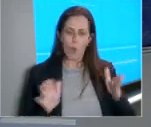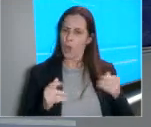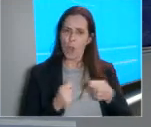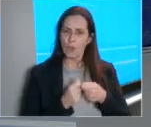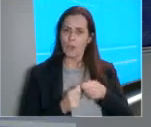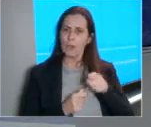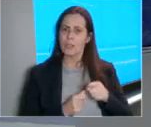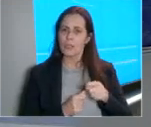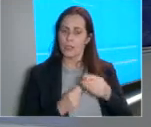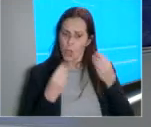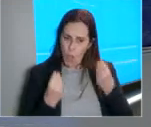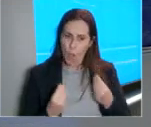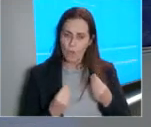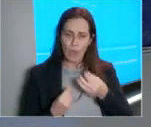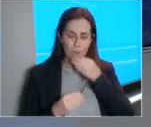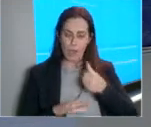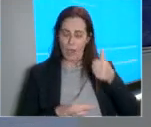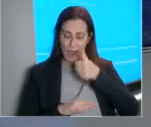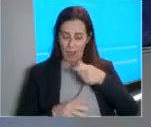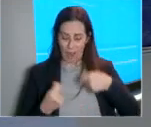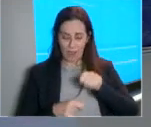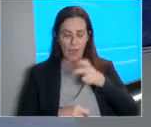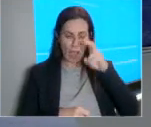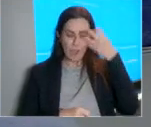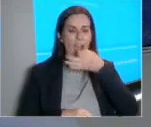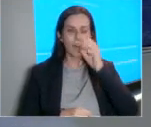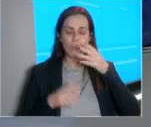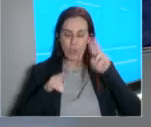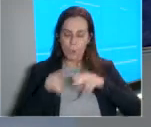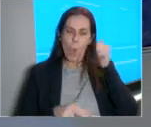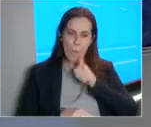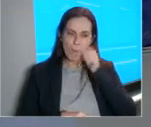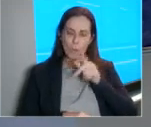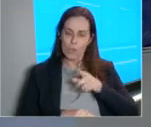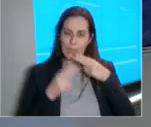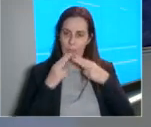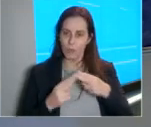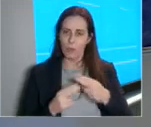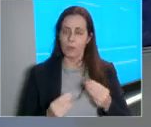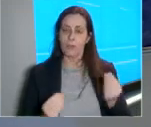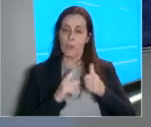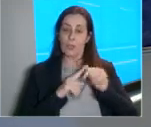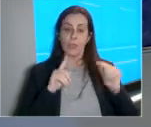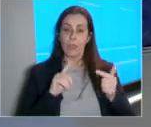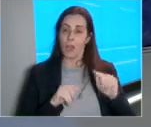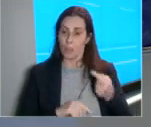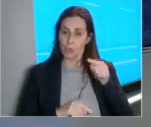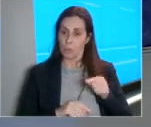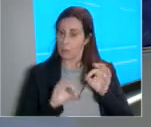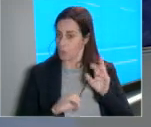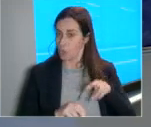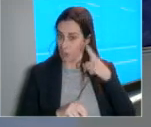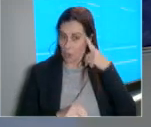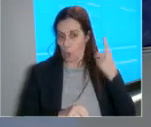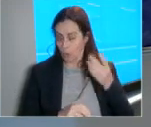ימין, זה אחד, וטוב יהיה שהמנהיגות הערבית תתעסק ביום יום ובדברים שצריך לפתור, זה אחד, למרות שזה לגיטימי שיש